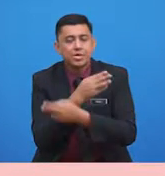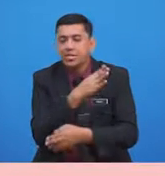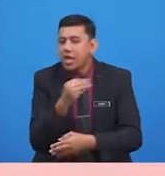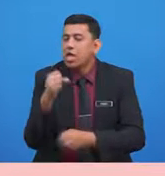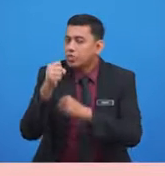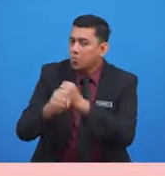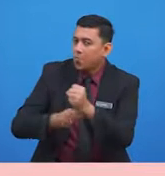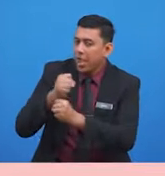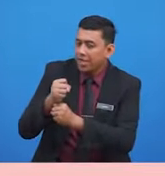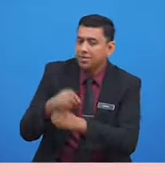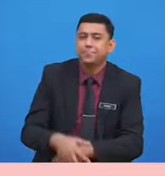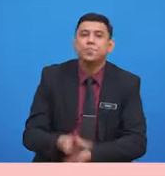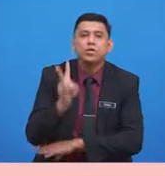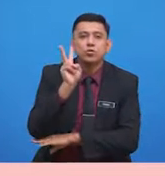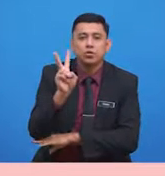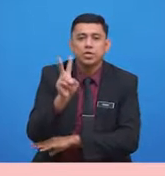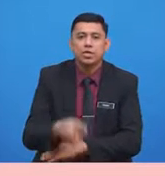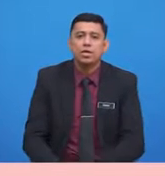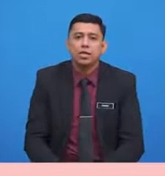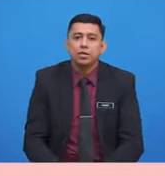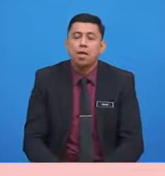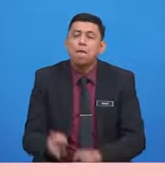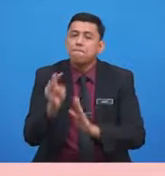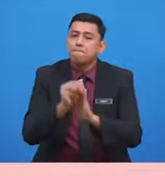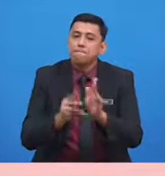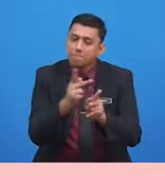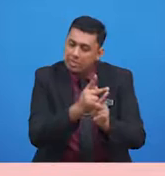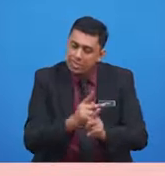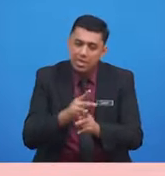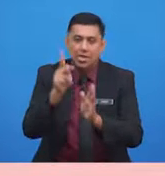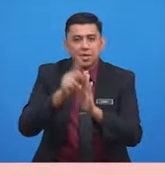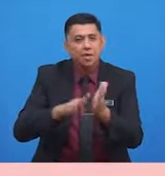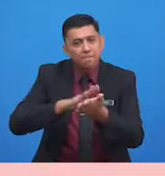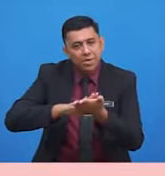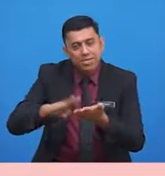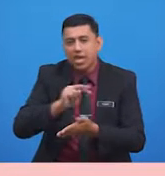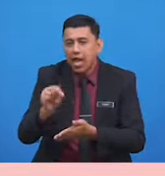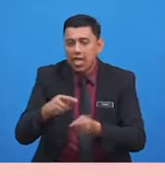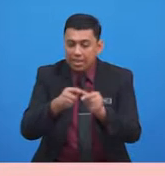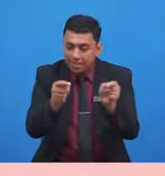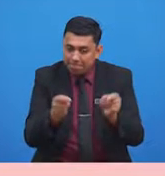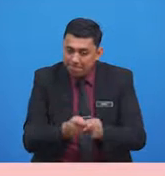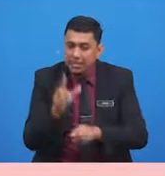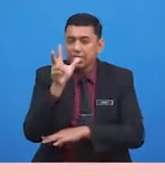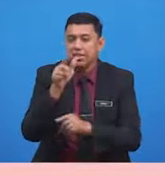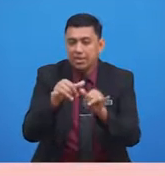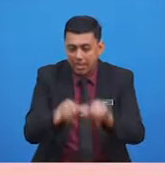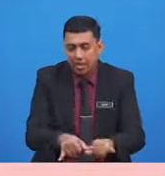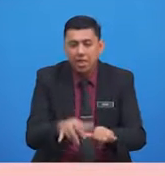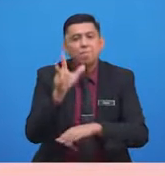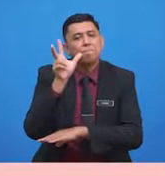sopan. Kedua, menjaga kebersihan tempat tinggal. Dan